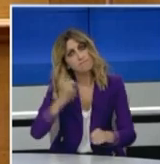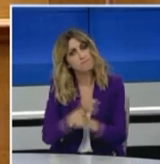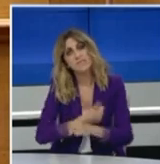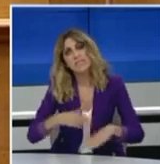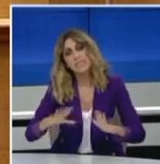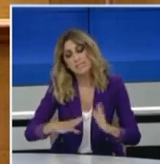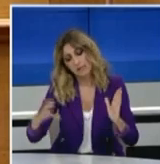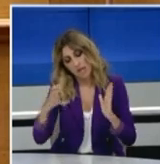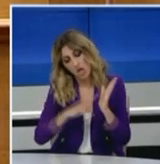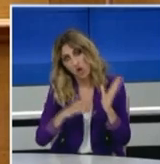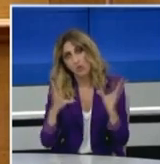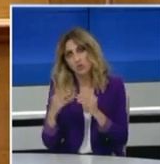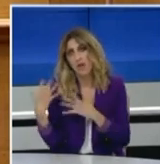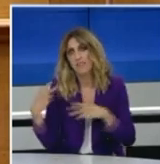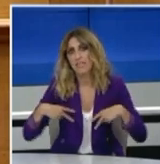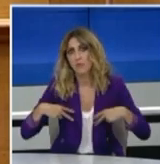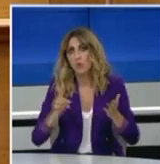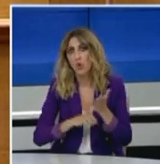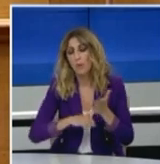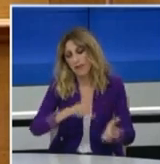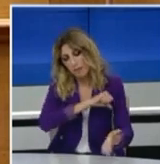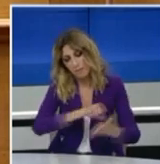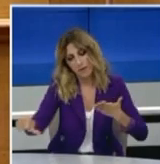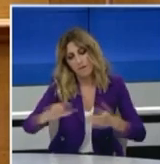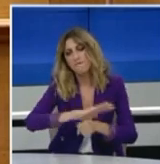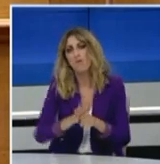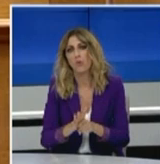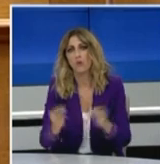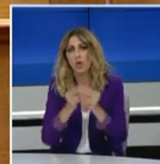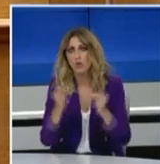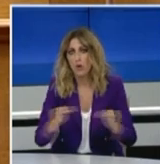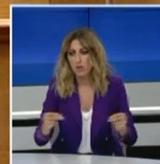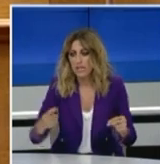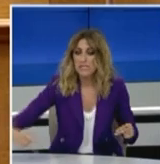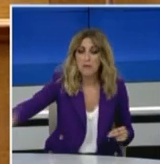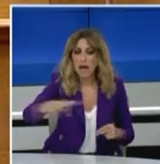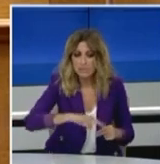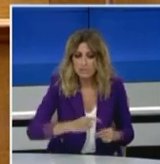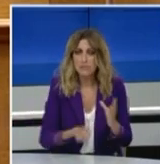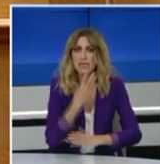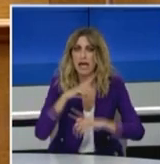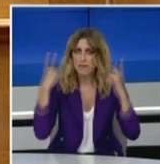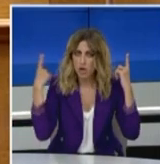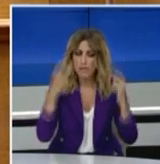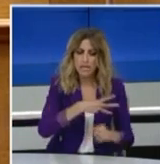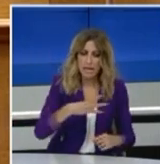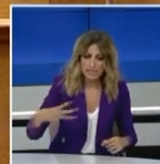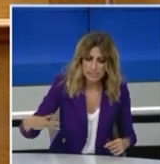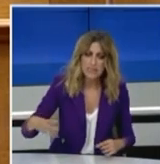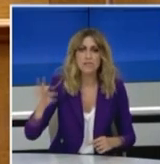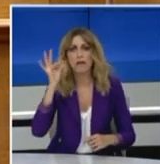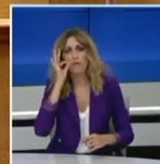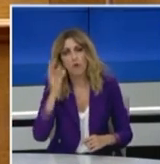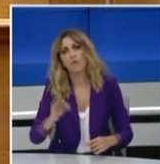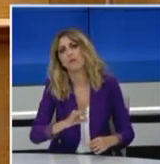εσείς, Νέα Δημοκρατία, ΣΥΡΙΖΑ, ΚΙΝΑΛ, τον διατηρήσατε, προτείνοντας κάποιες μικροβελτιώσεις,